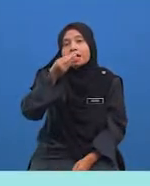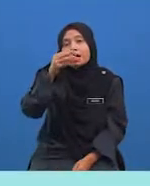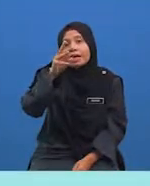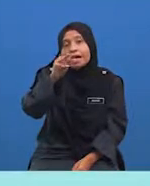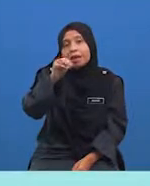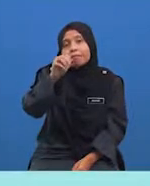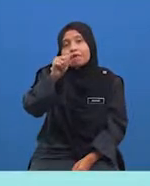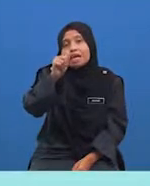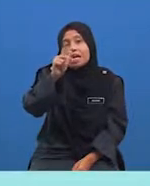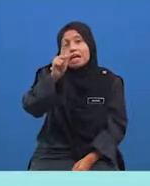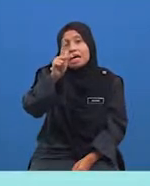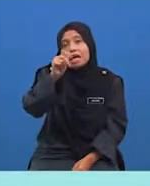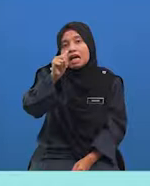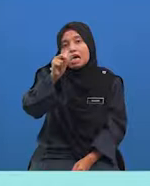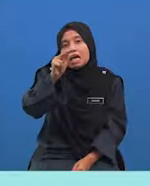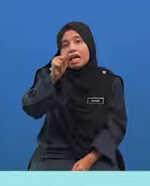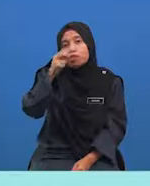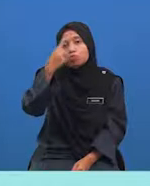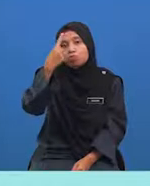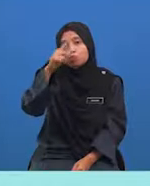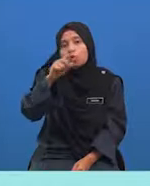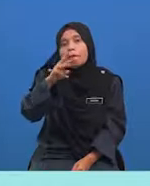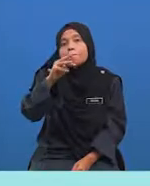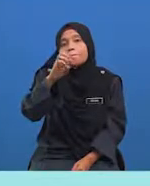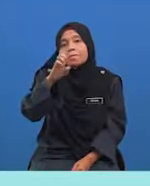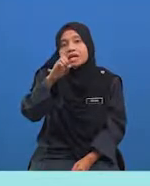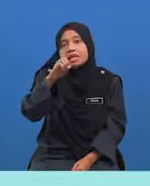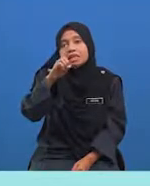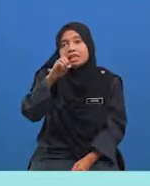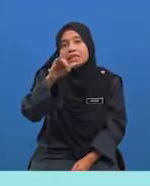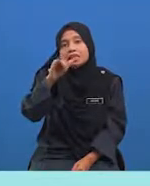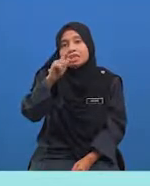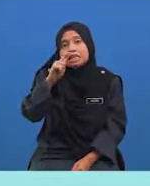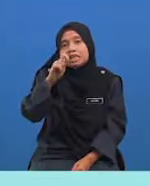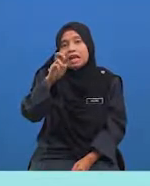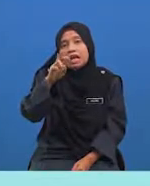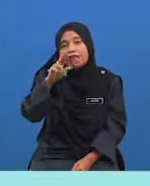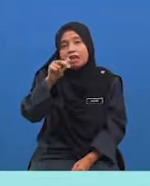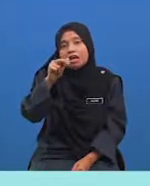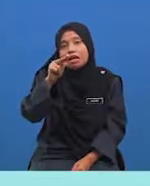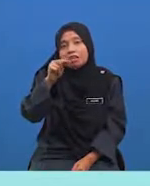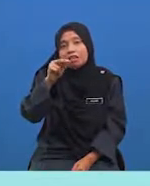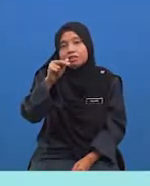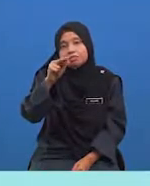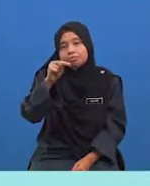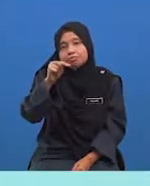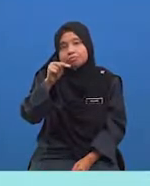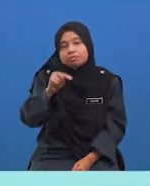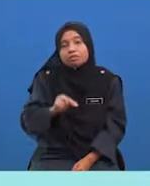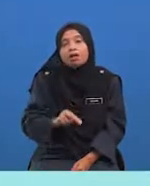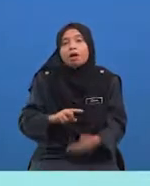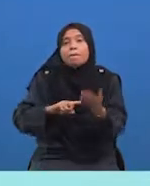makan, iaitu mewakili iklim Mediterranean. Kita guna sahaja huruf